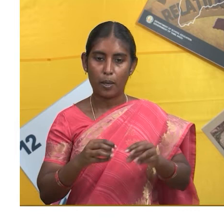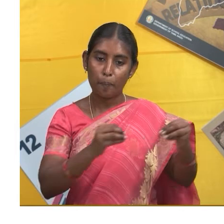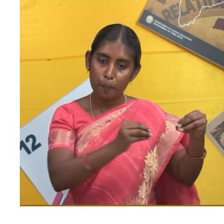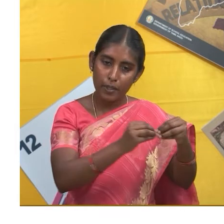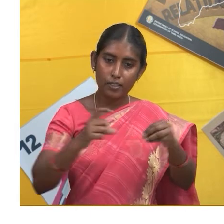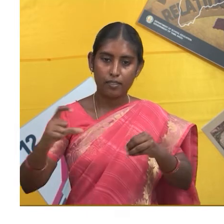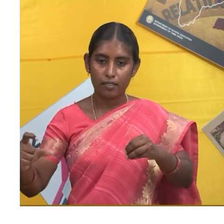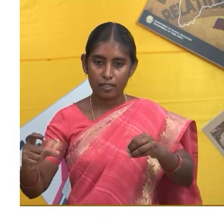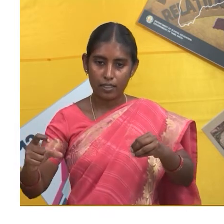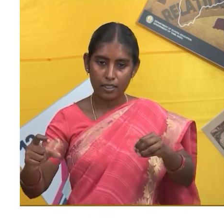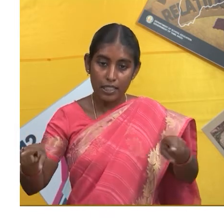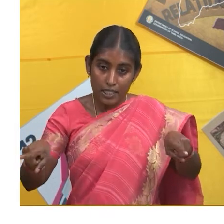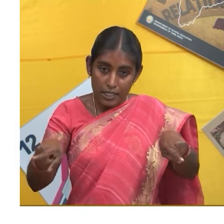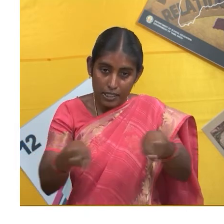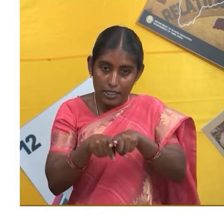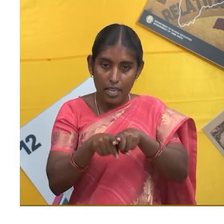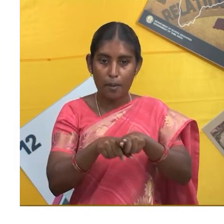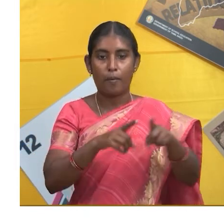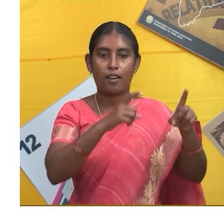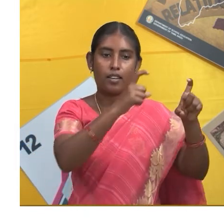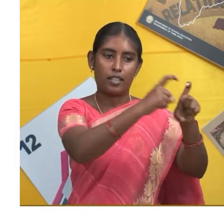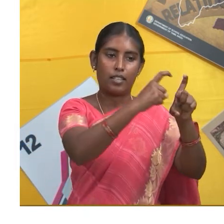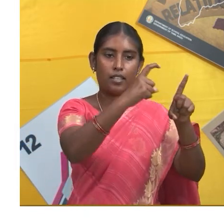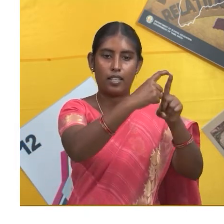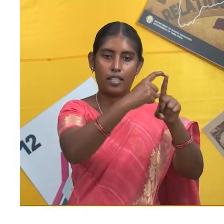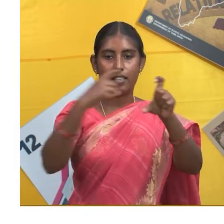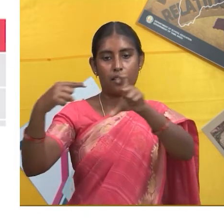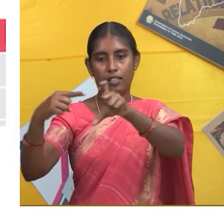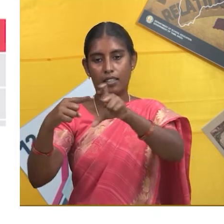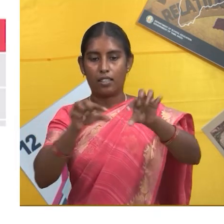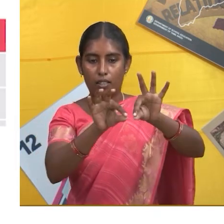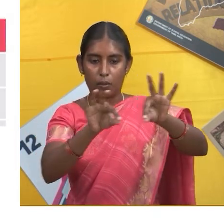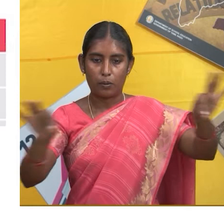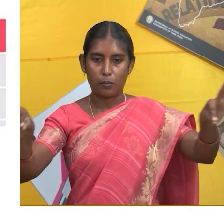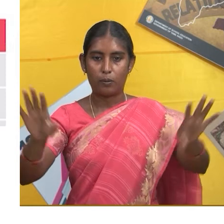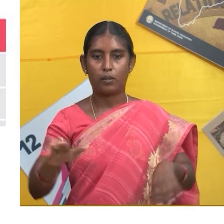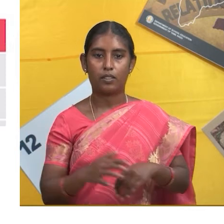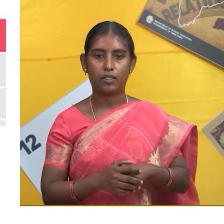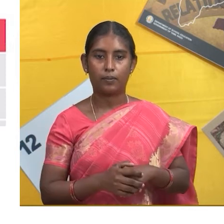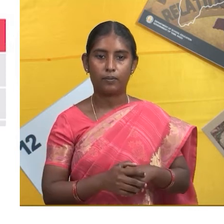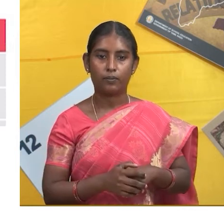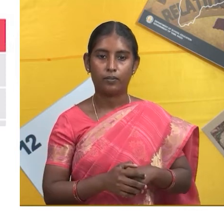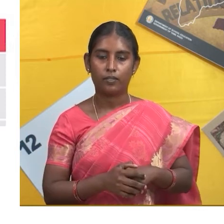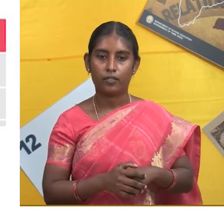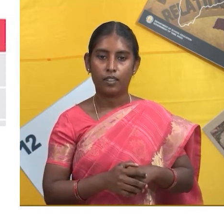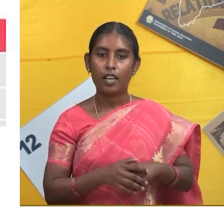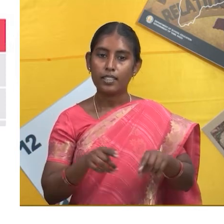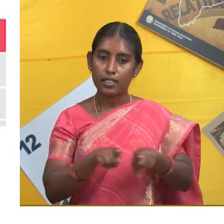பககுக்கத்து வேண்டியத்தானுது பகக்கானேன் crossing there's code